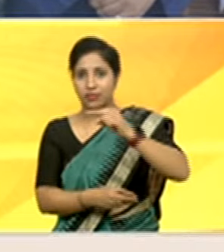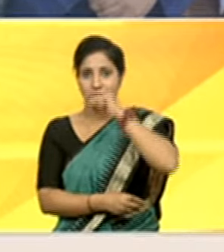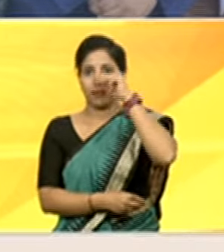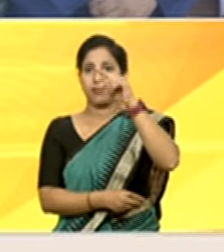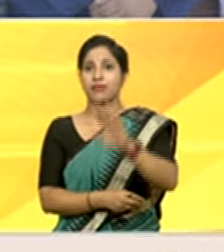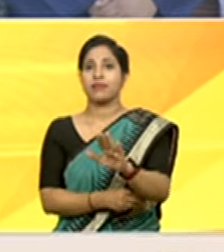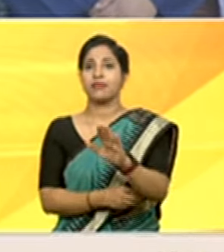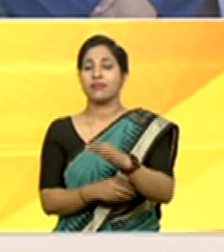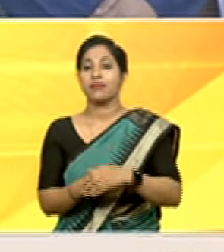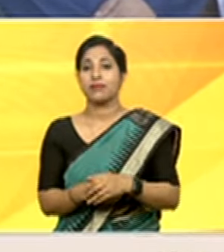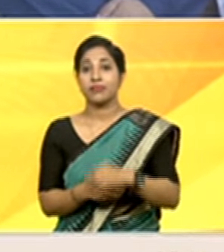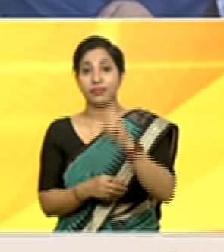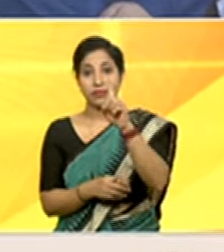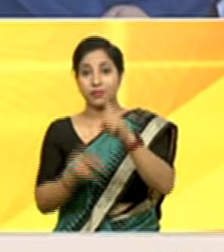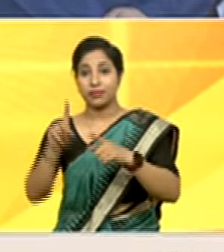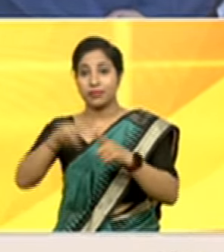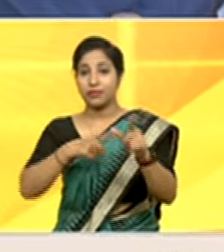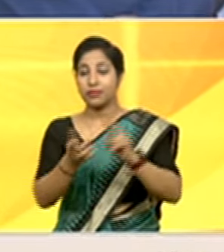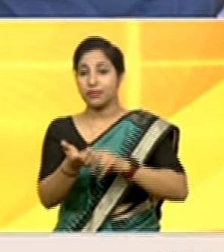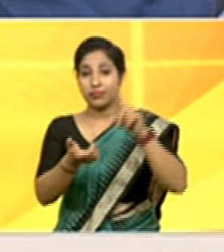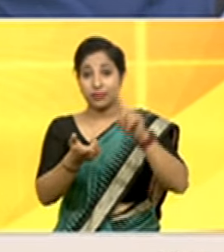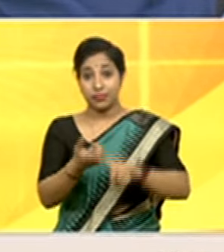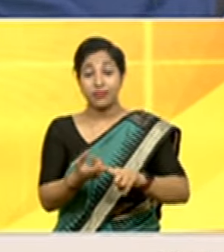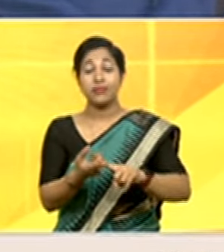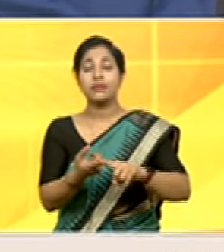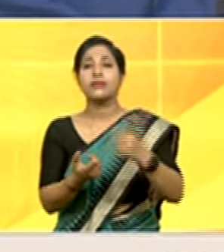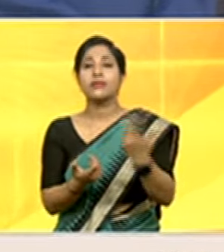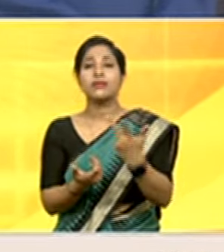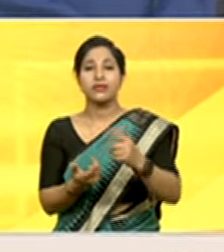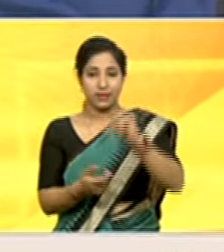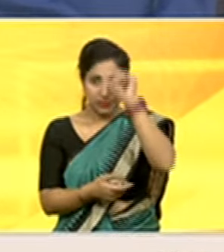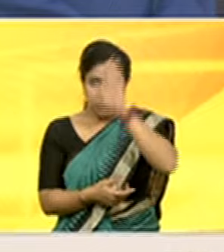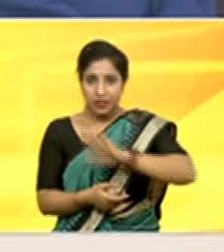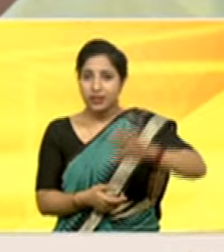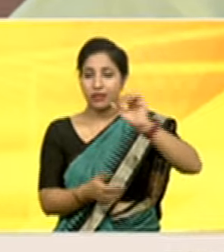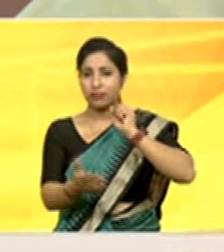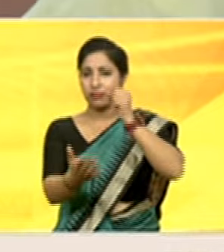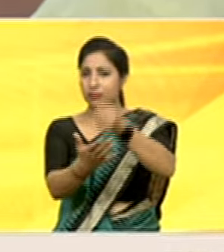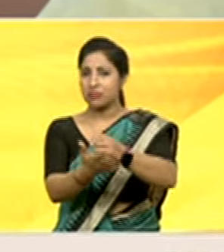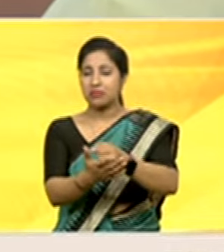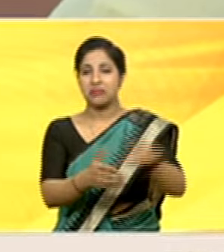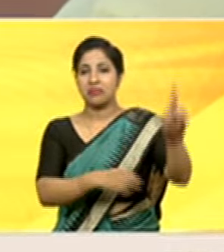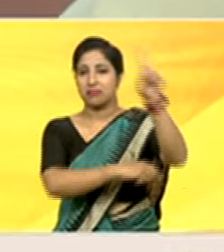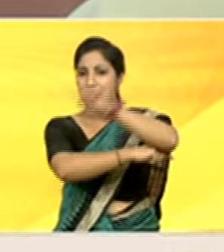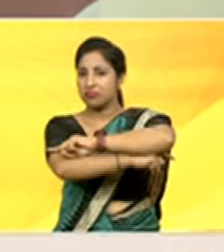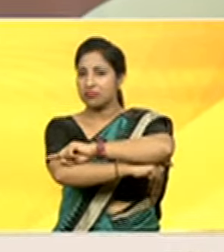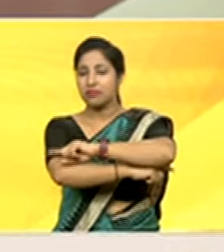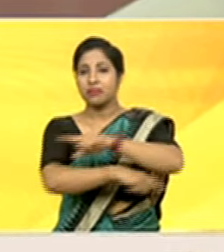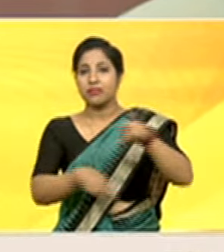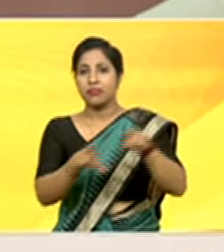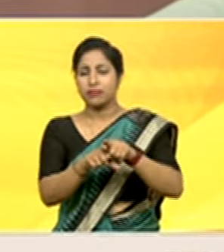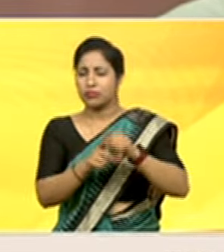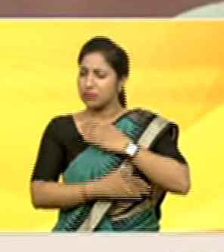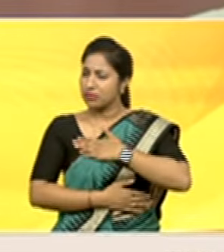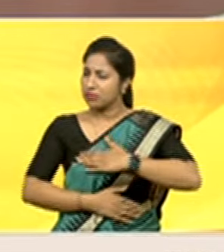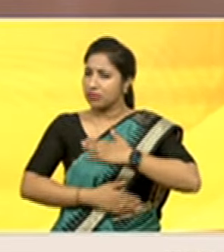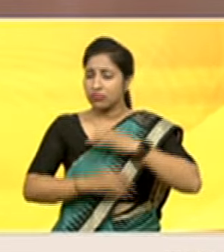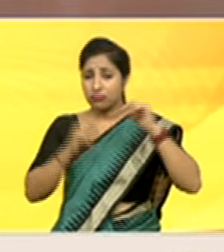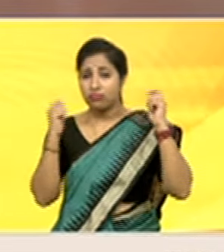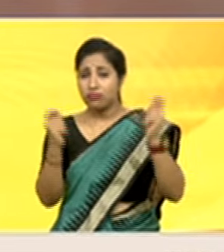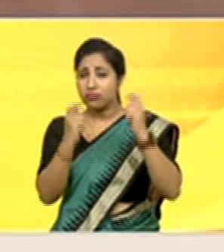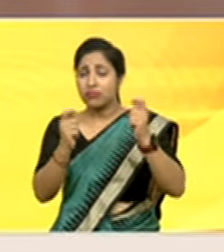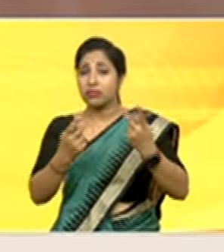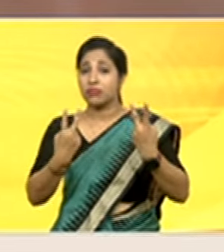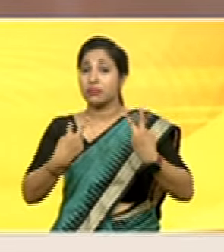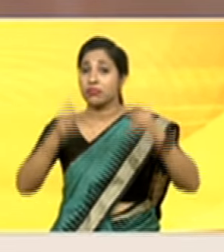एक जुन को इन सब ने इंडियन एराइवल डे को जिस दुमदाम से मनाया